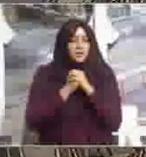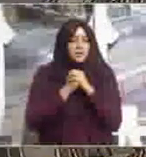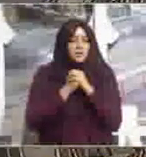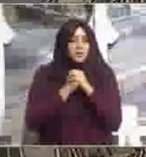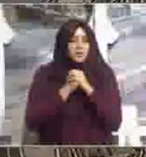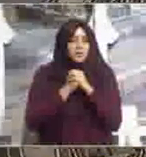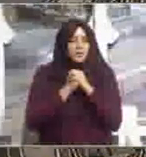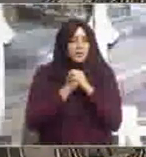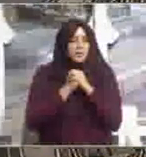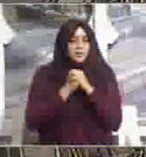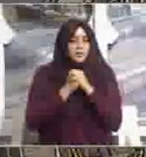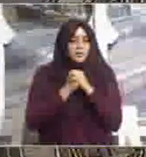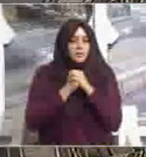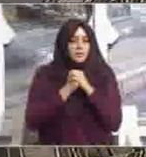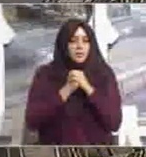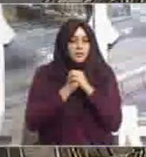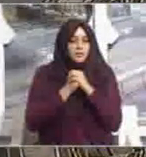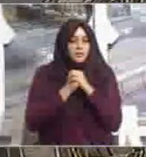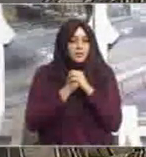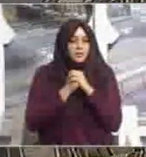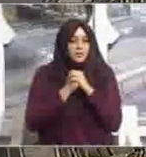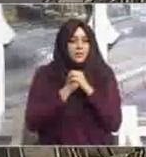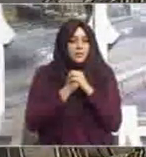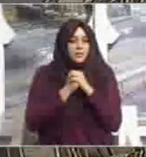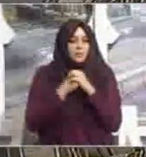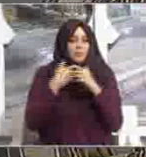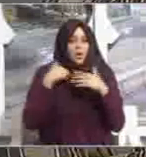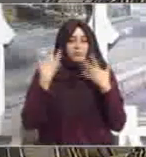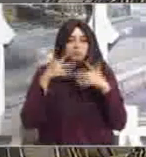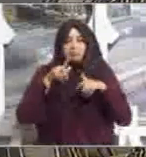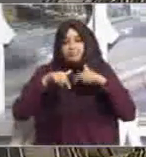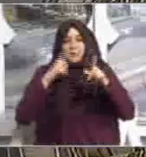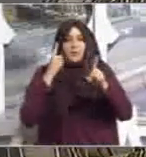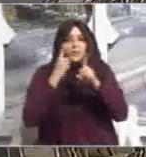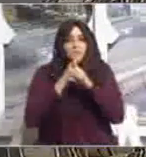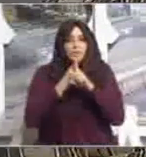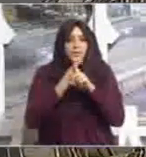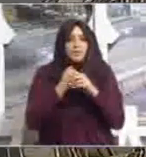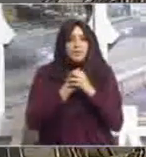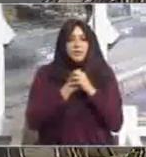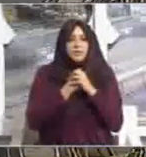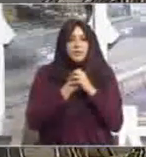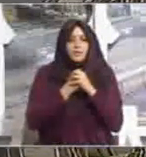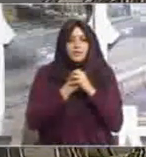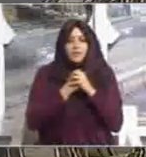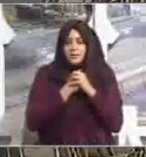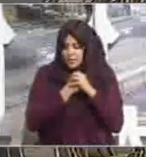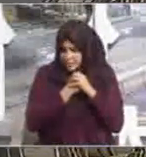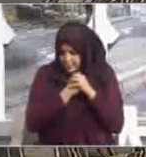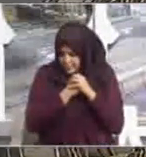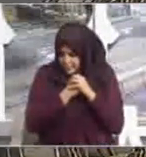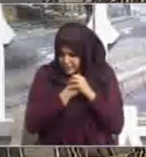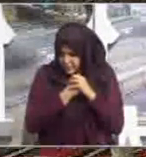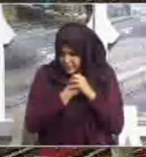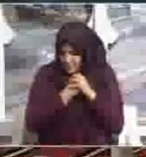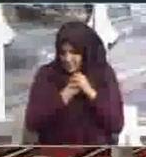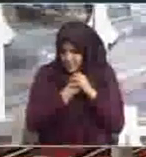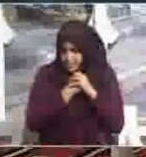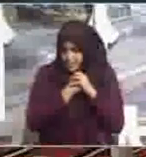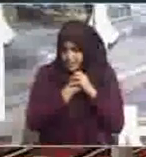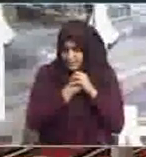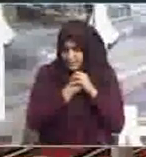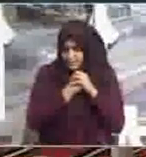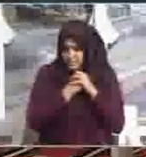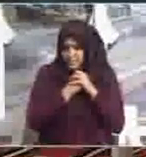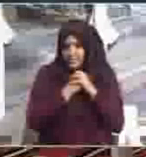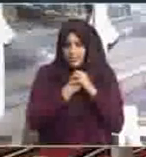اتلاقيت معها ايه؟ هي فهمنا شرط شروط كان محشور شرط معناها تلاقينا شرط واحد الشروط